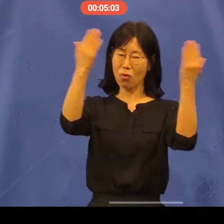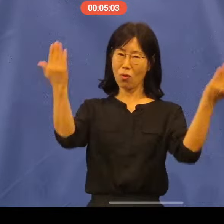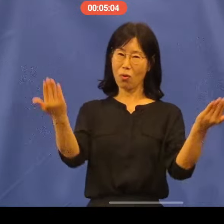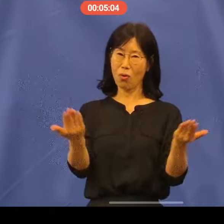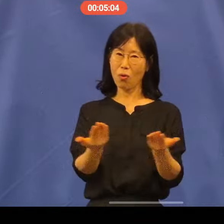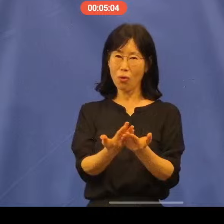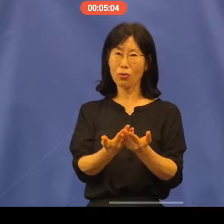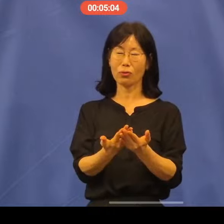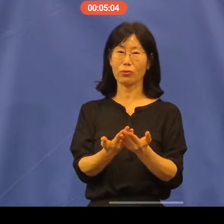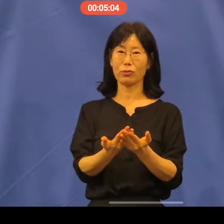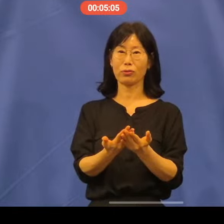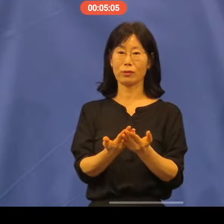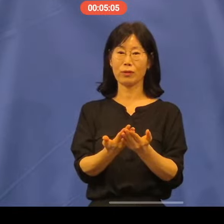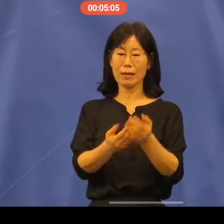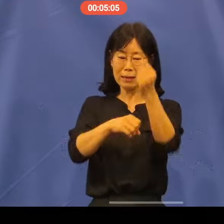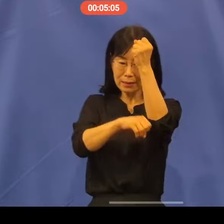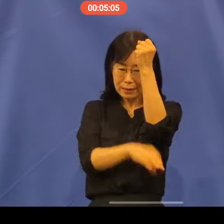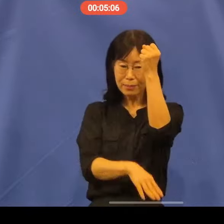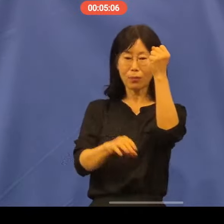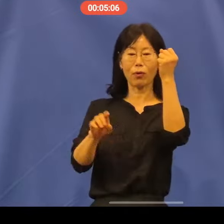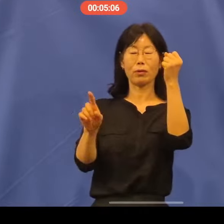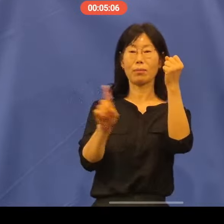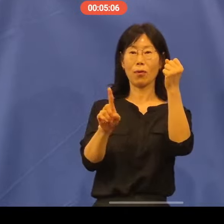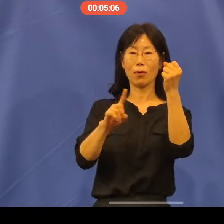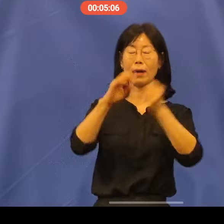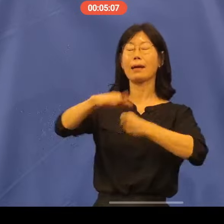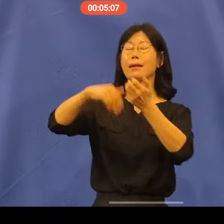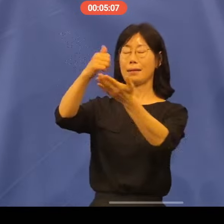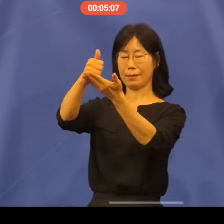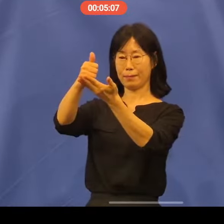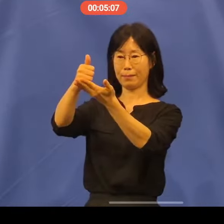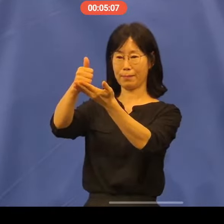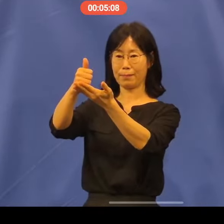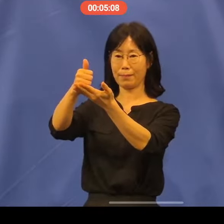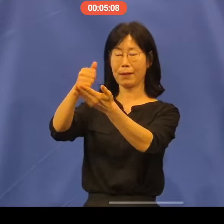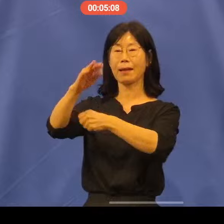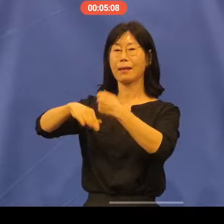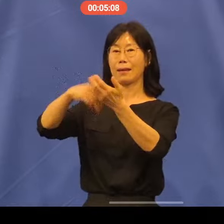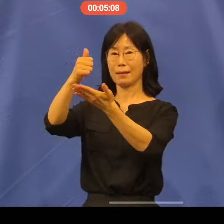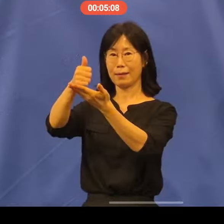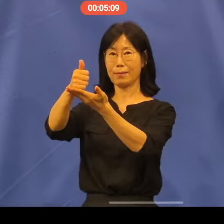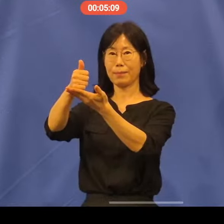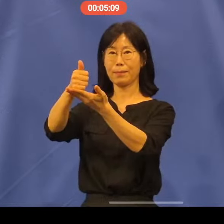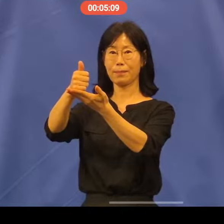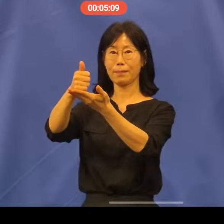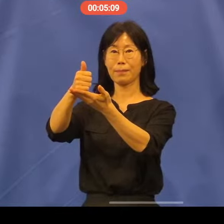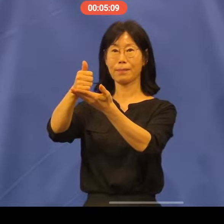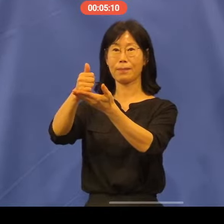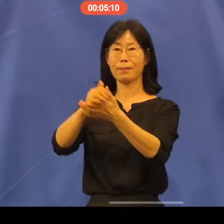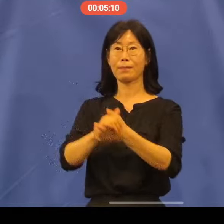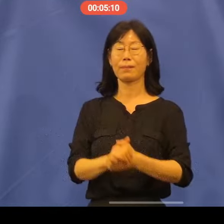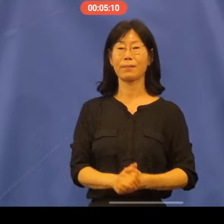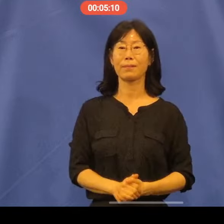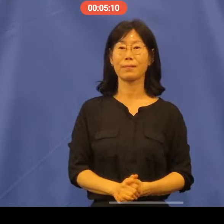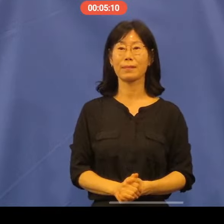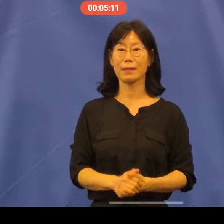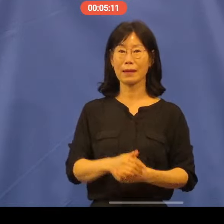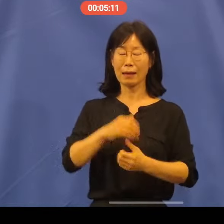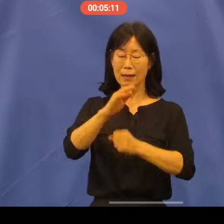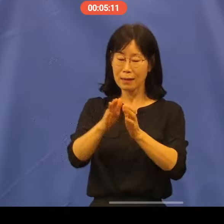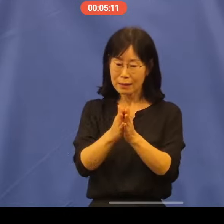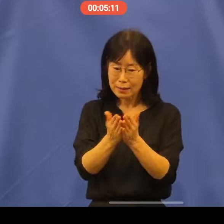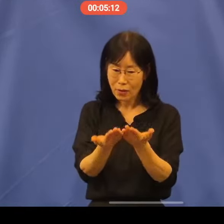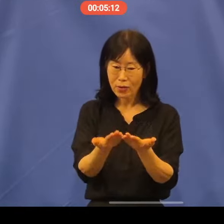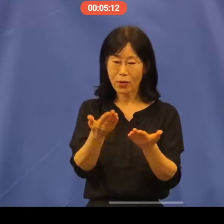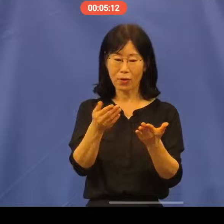근원, 출발이 하나님이라는, 하나님. 성경이 말하는 거예요. 그 결론을 딱 내려놓고 시작하는 거죠. 그러니까 성경은